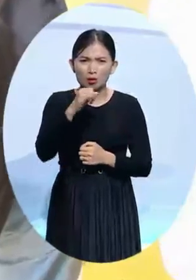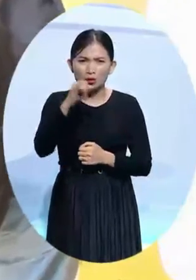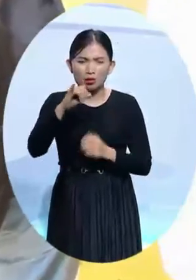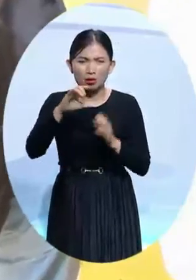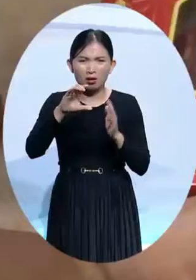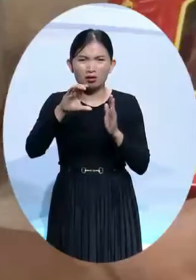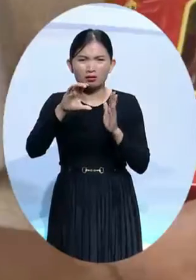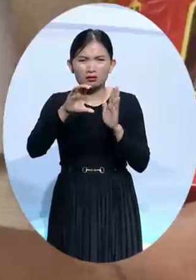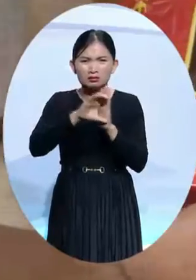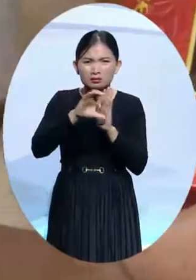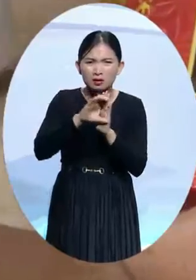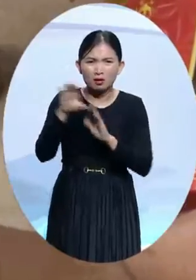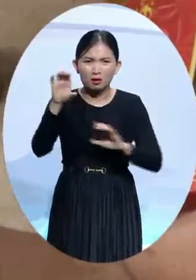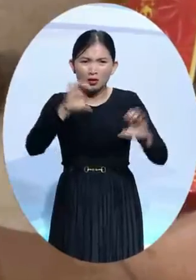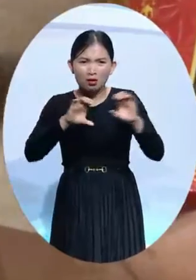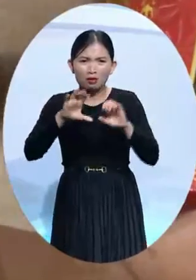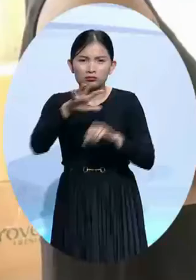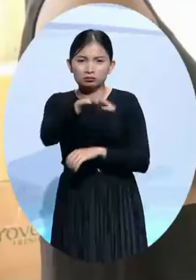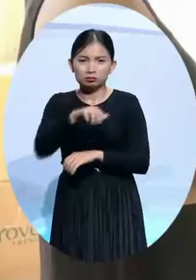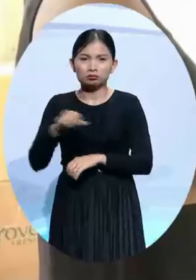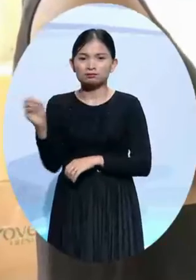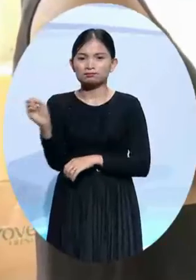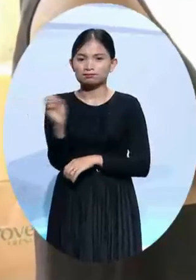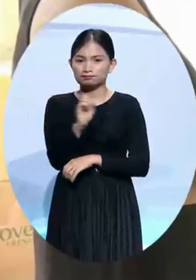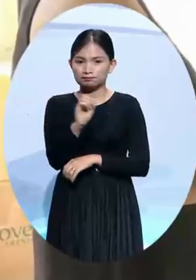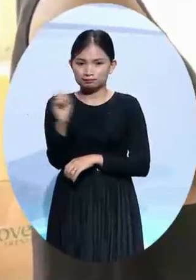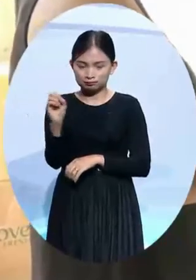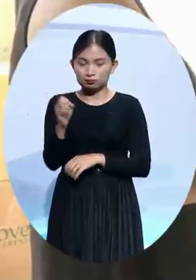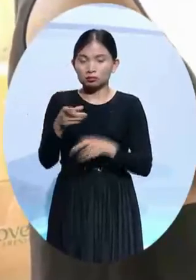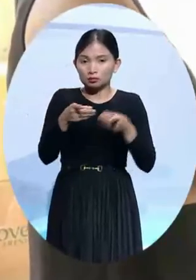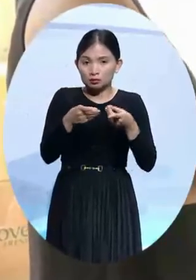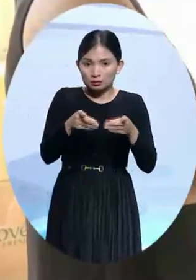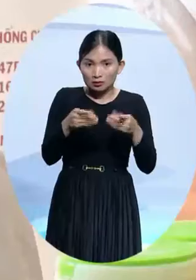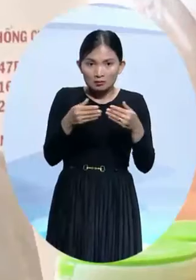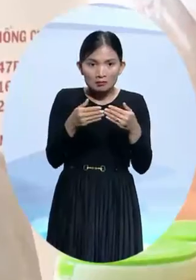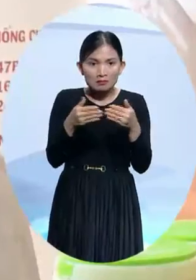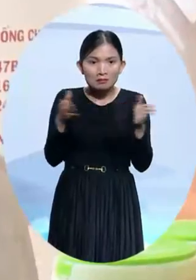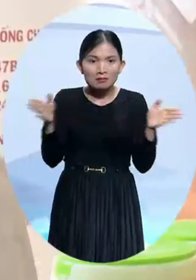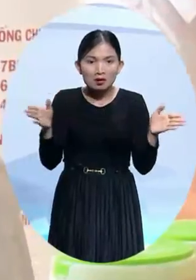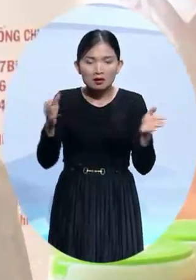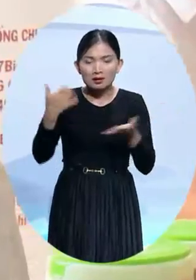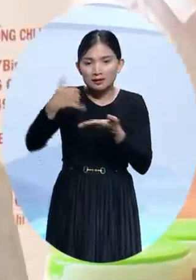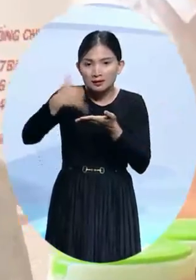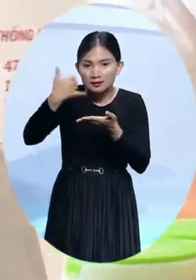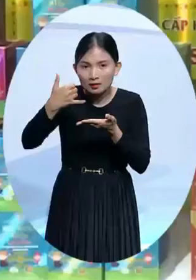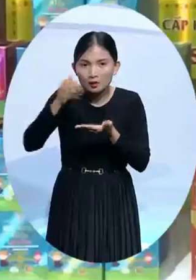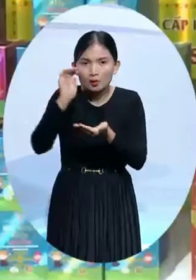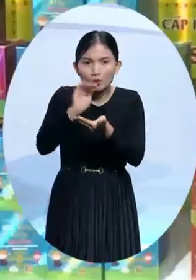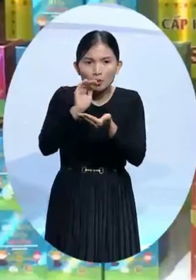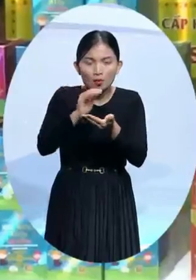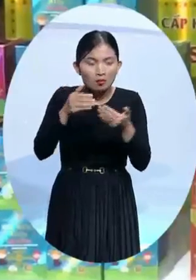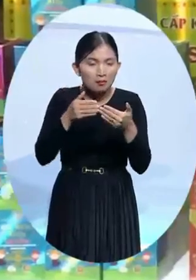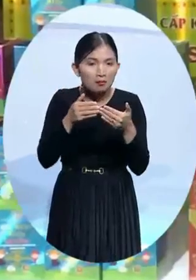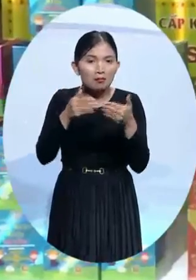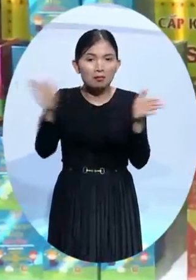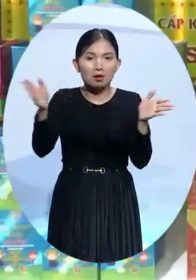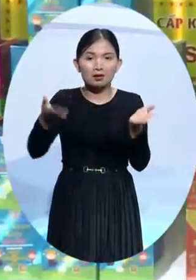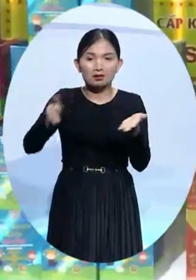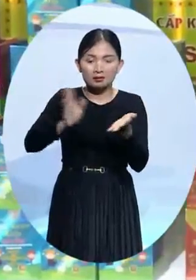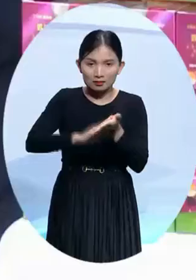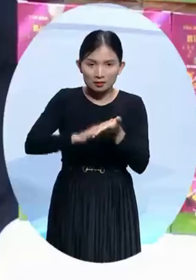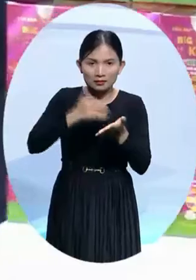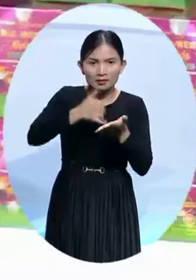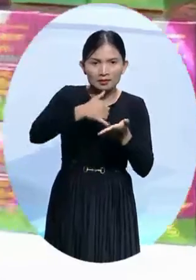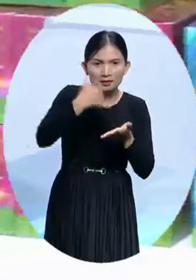kỹ thuật chặt chẽ, đạt tiêu chuẩn quốc gia, doanh nghiệp này đã mở rộng vùng nuôi yến và cho ra mắt các dòng sản phẩm Yến Xào Nhi Đồng